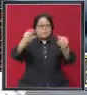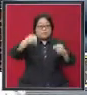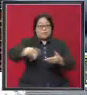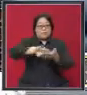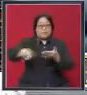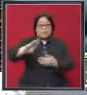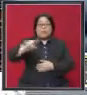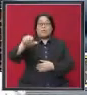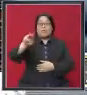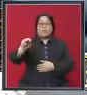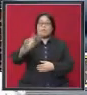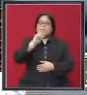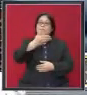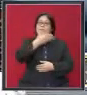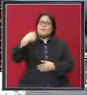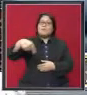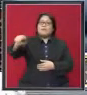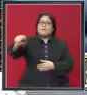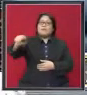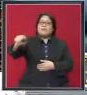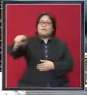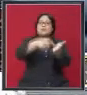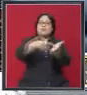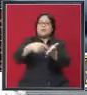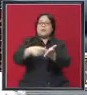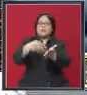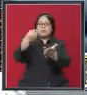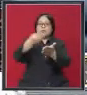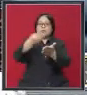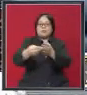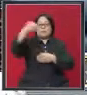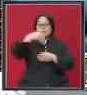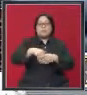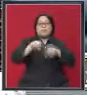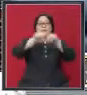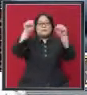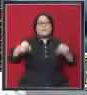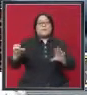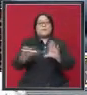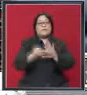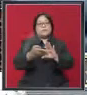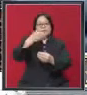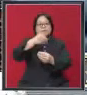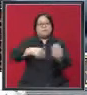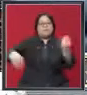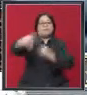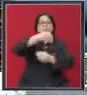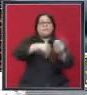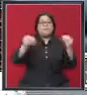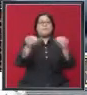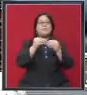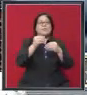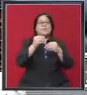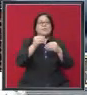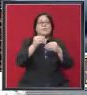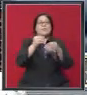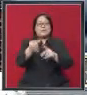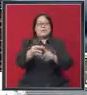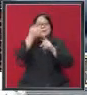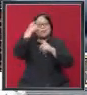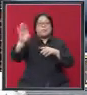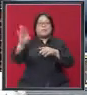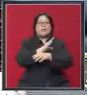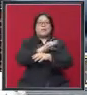moratorium? Bukankah lebih baik mereka membayar hutang supaya duit masuk ke sistem perbankan untuk menjana lebih banyak pinjaman, khususnya